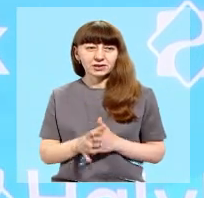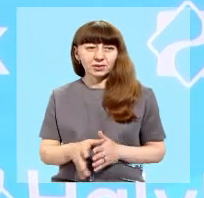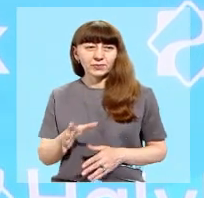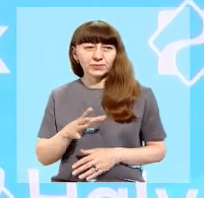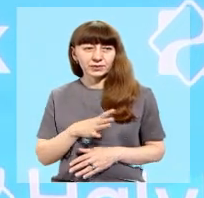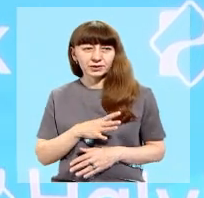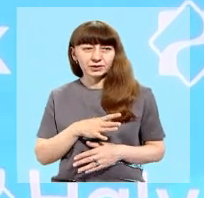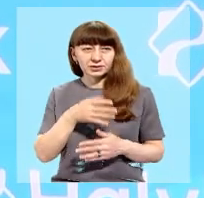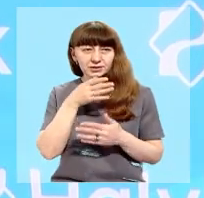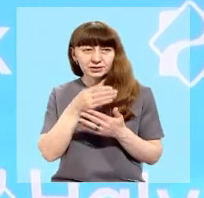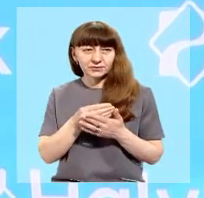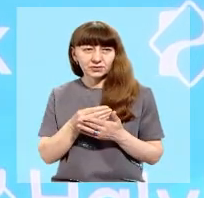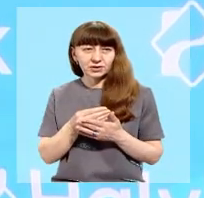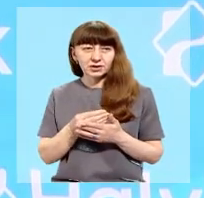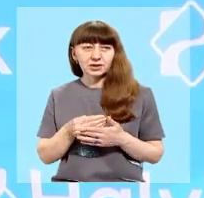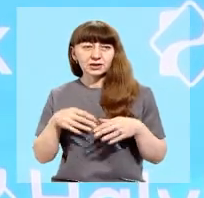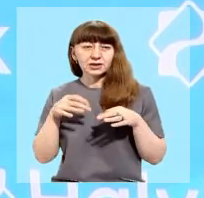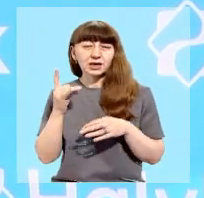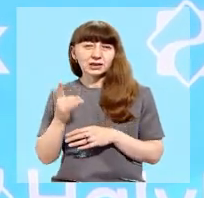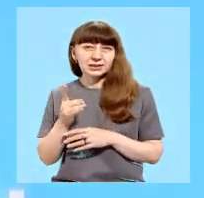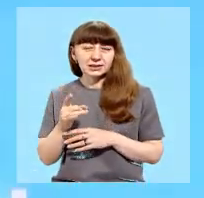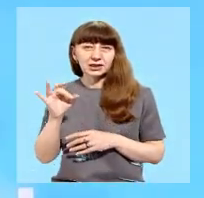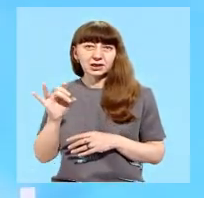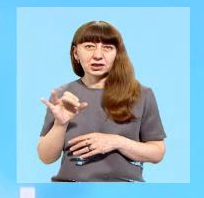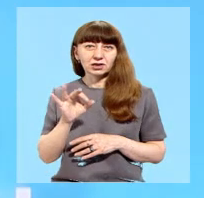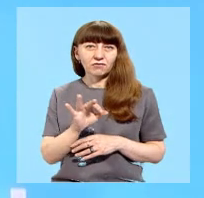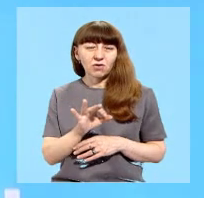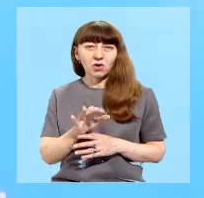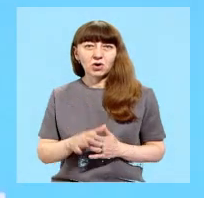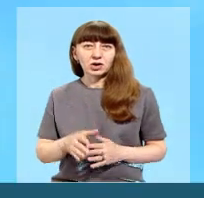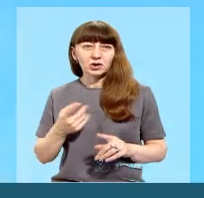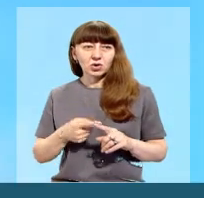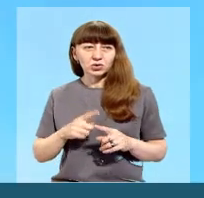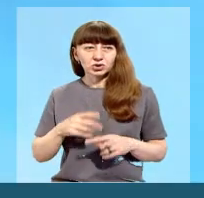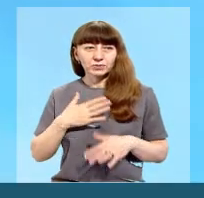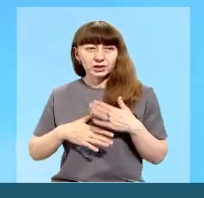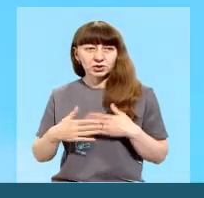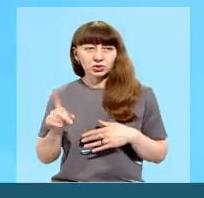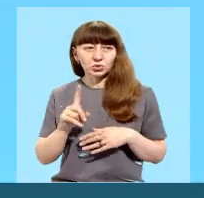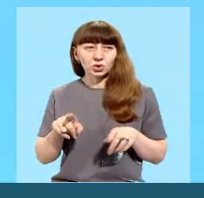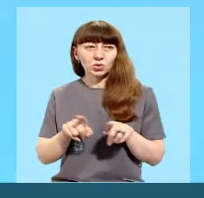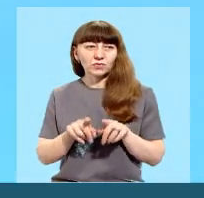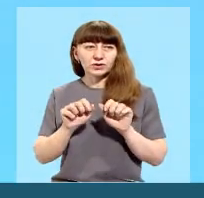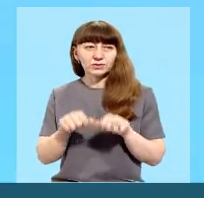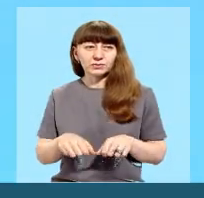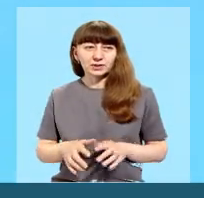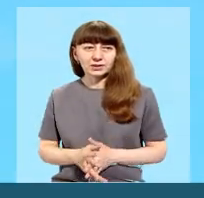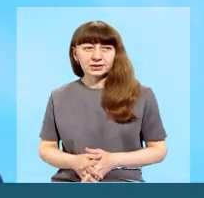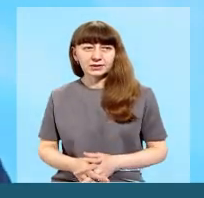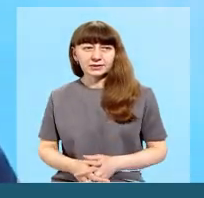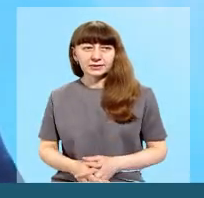был у нас именно такое такси, инва-такси. На душе очень приятно, что такую возможность